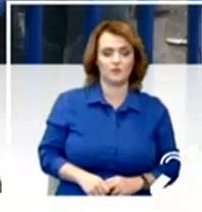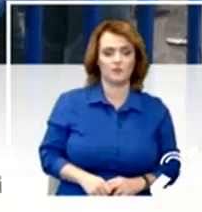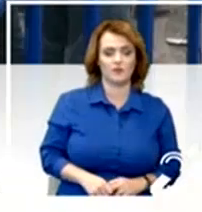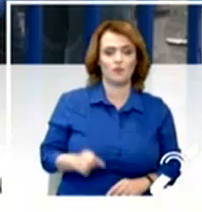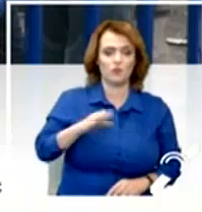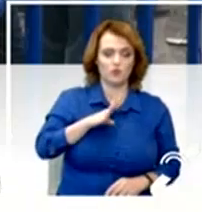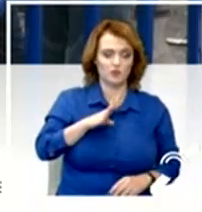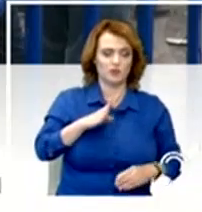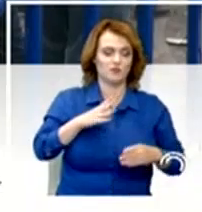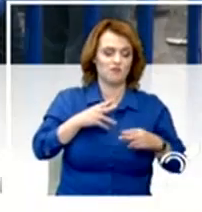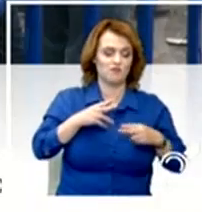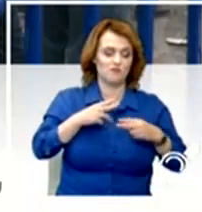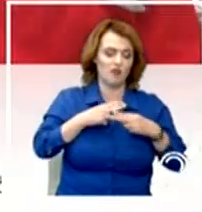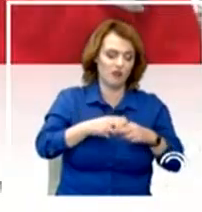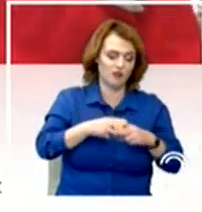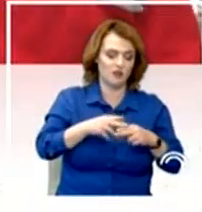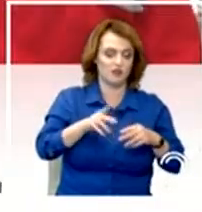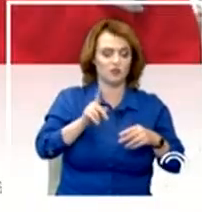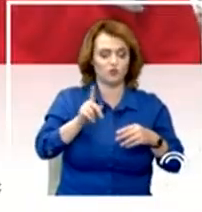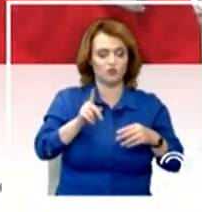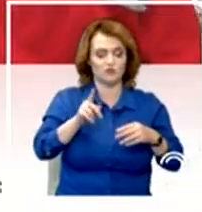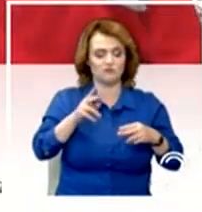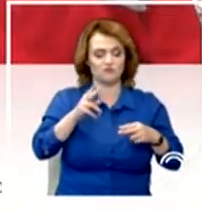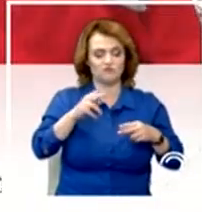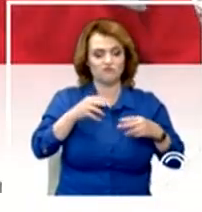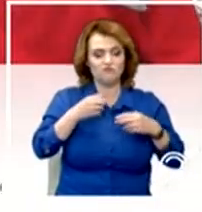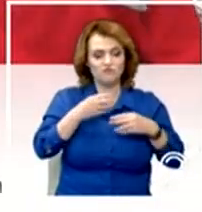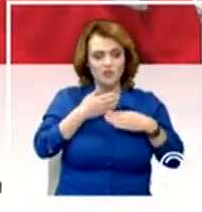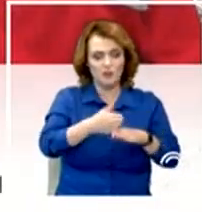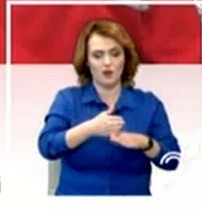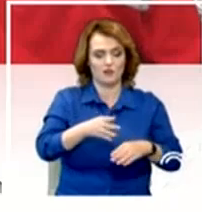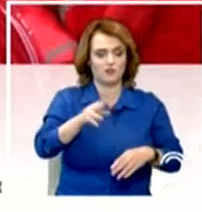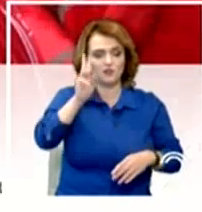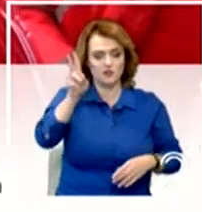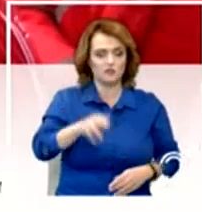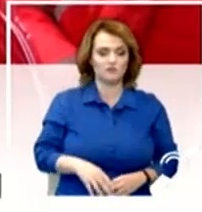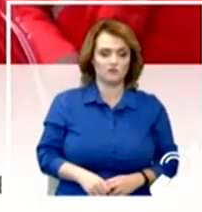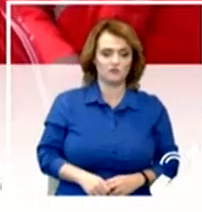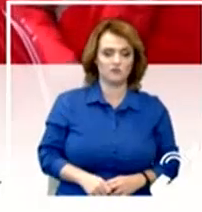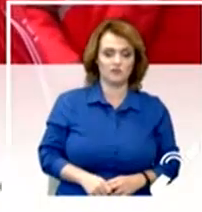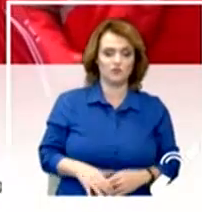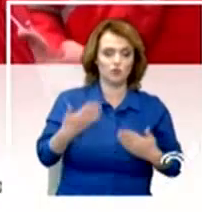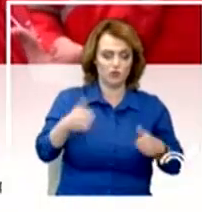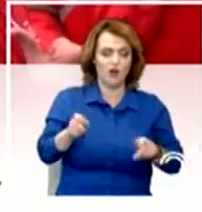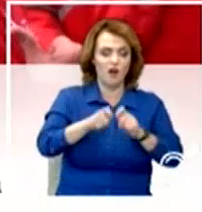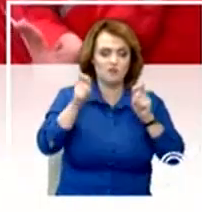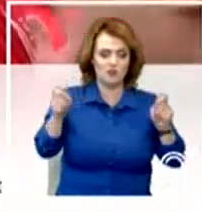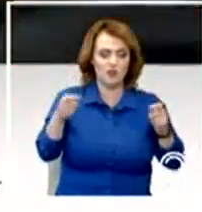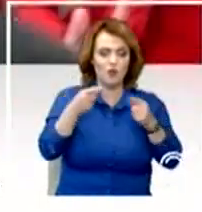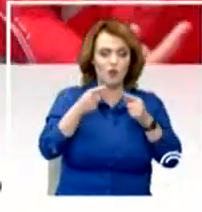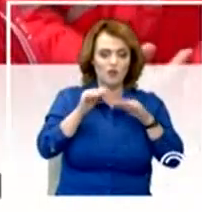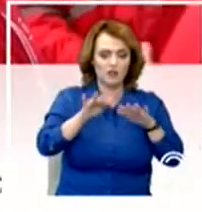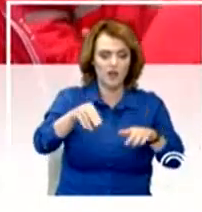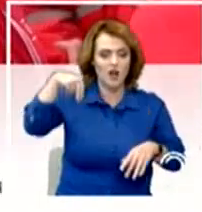transformator defect, informație pe care a retras-o ulterior. Procurorii turci tratează cazul ca un accident, dar au deschis o anchetă, iar